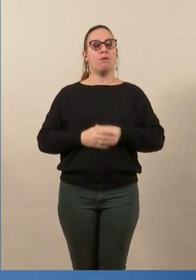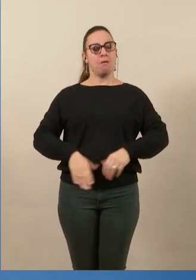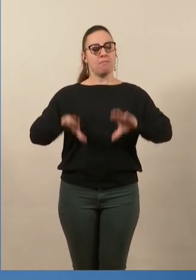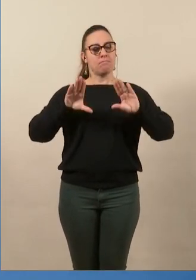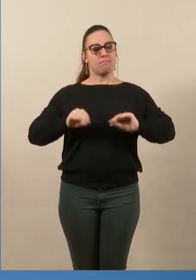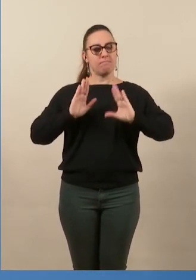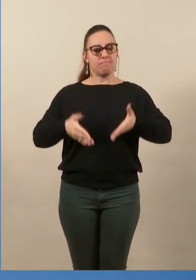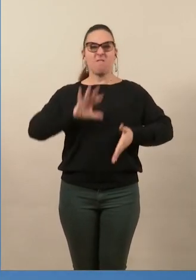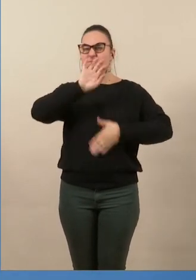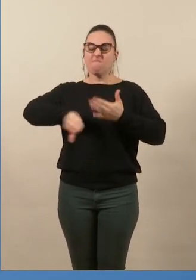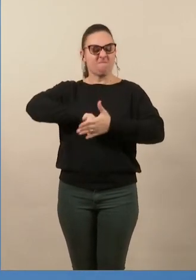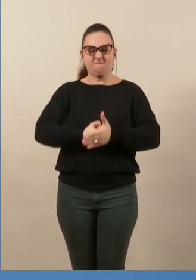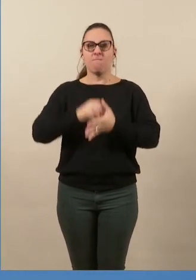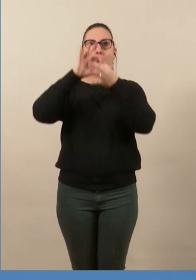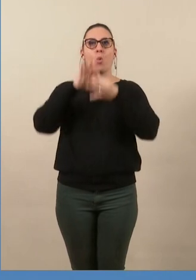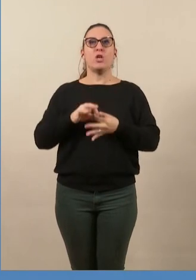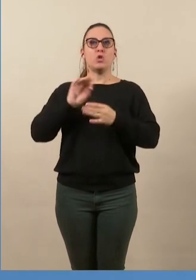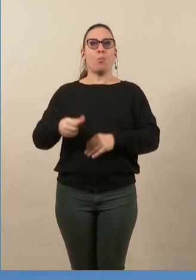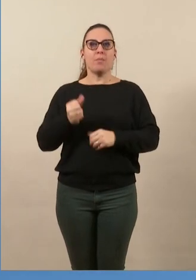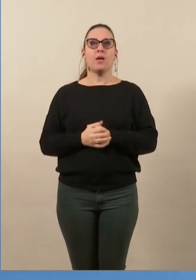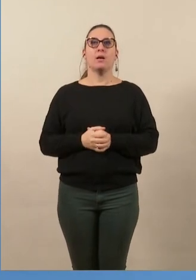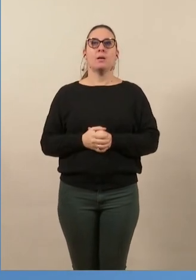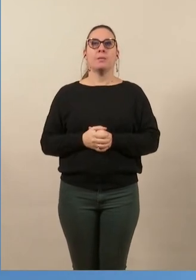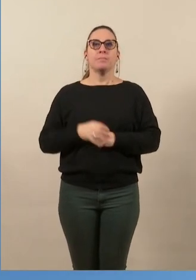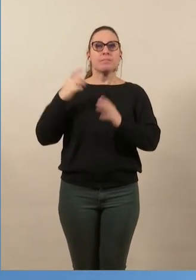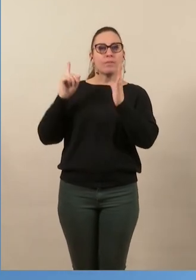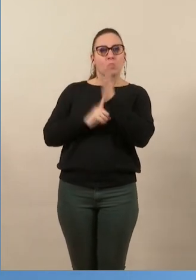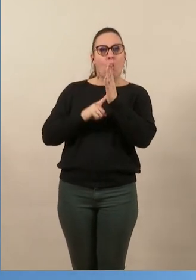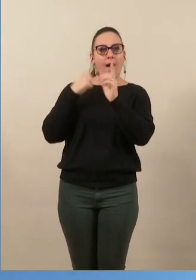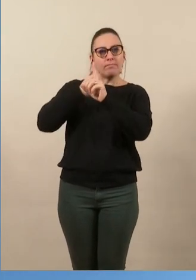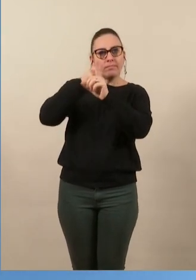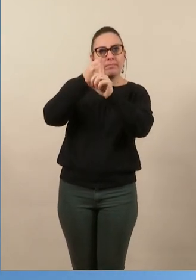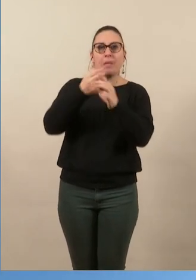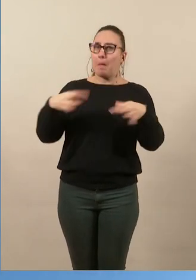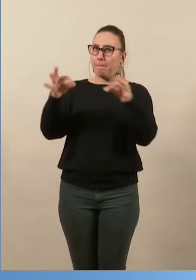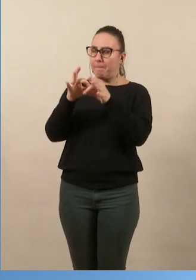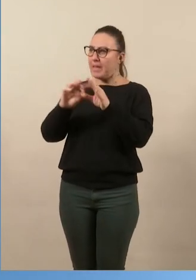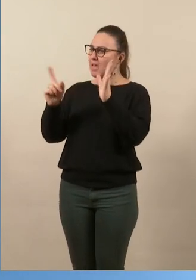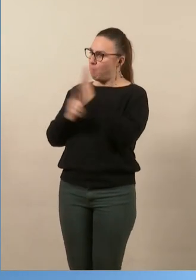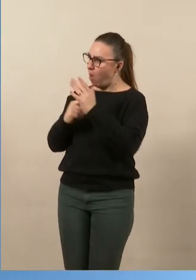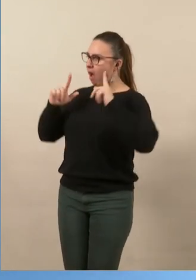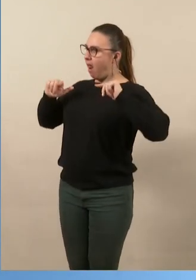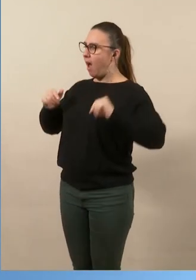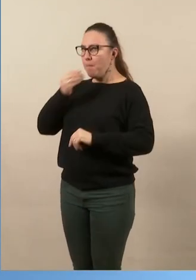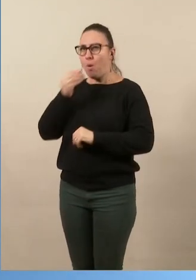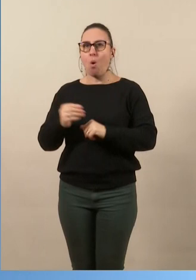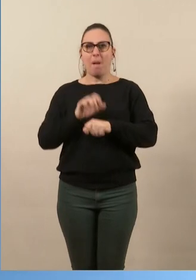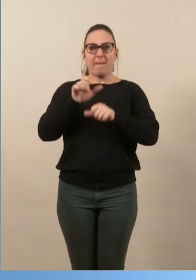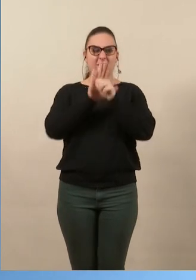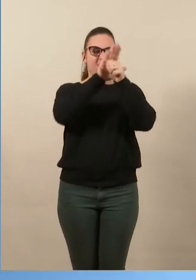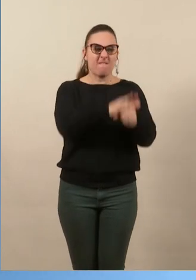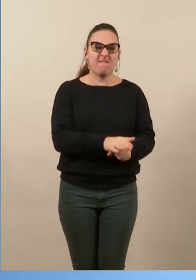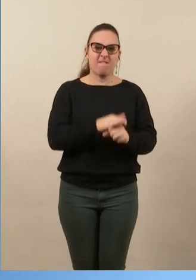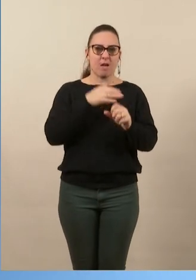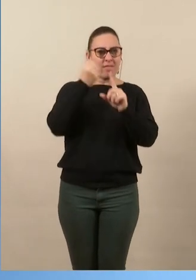contre le radicalisme religieux défendre le droit des pays à exister armer les auprimés et construire notre défense